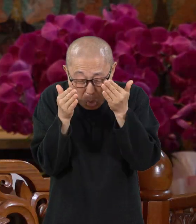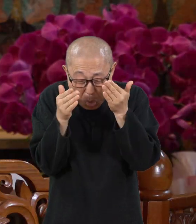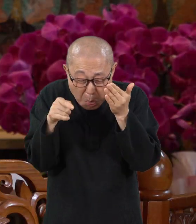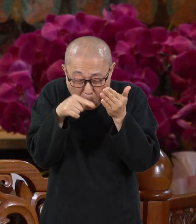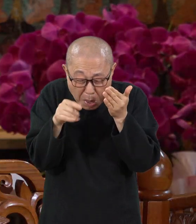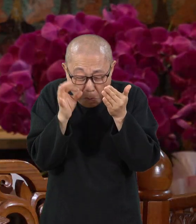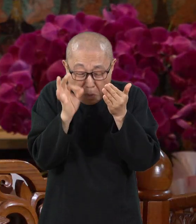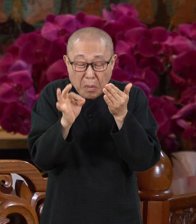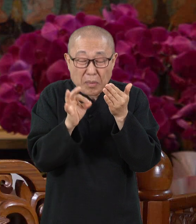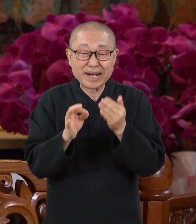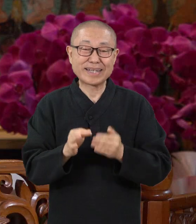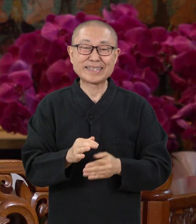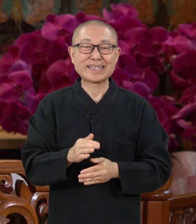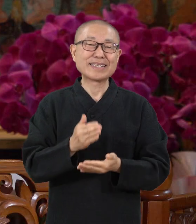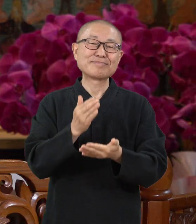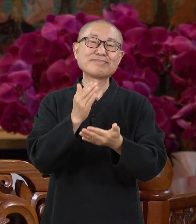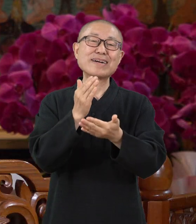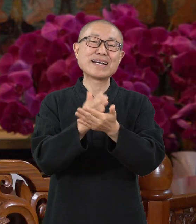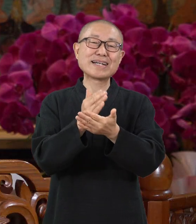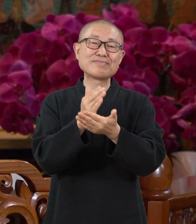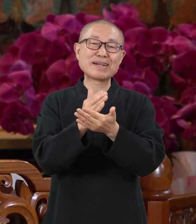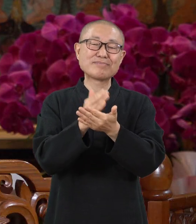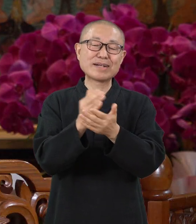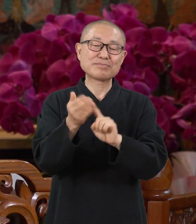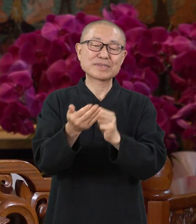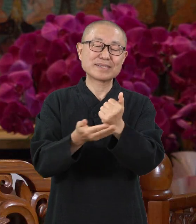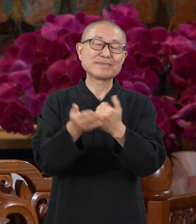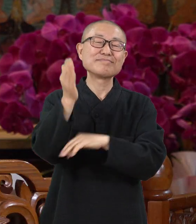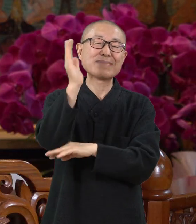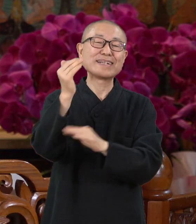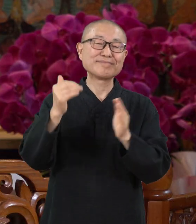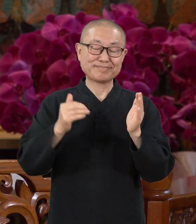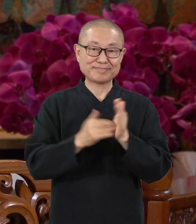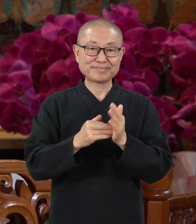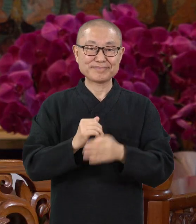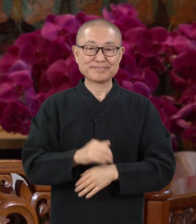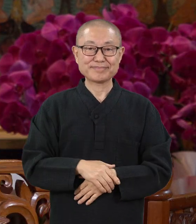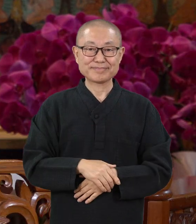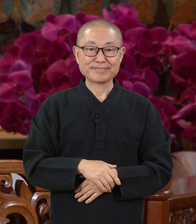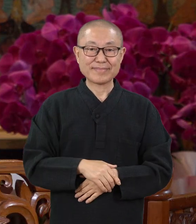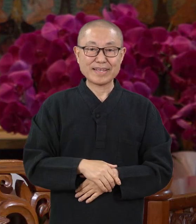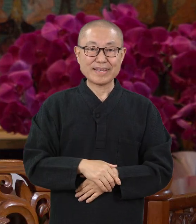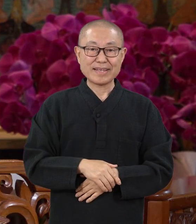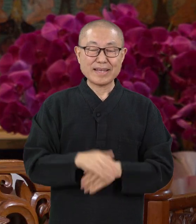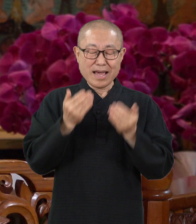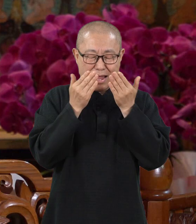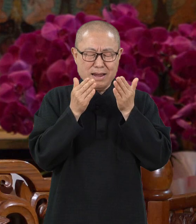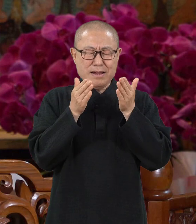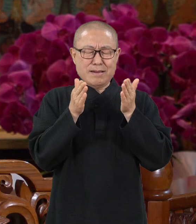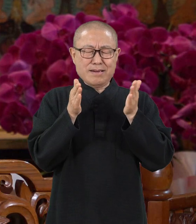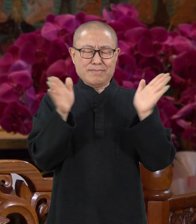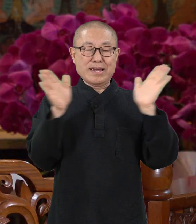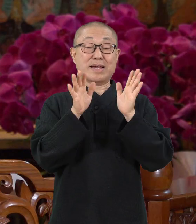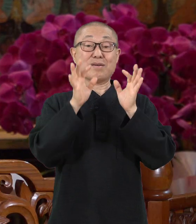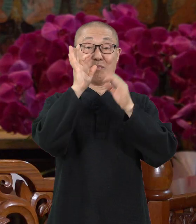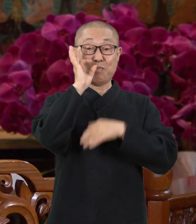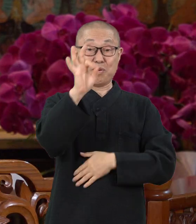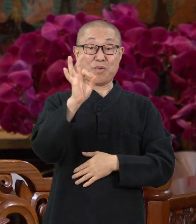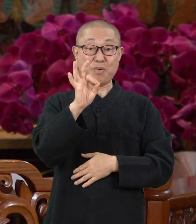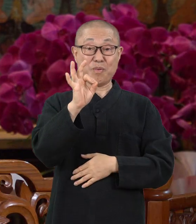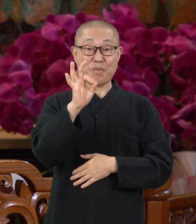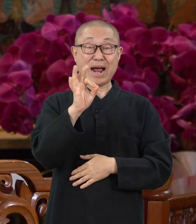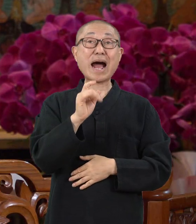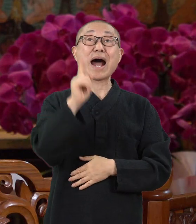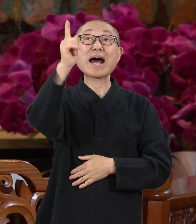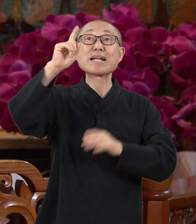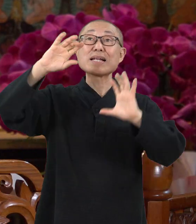요것만 보고 이런 것을 굉장히 경계하셔요. 전체를 보고